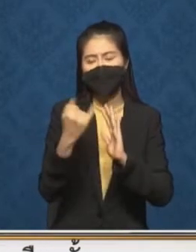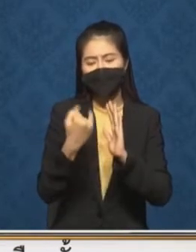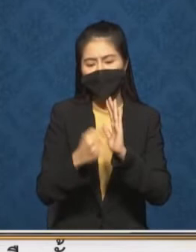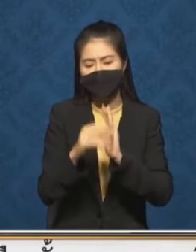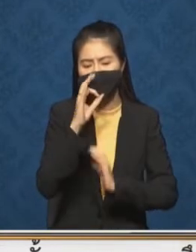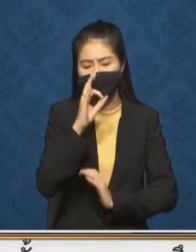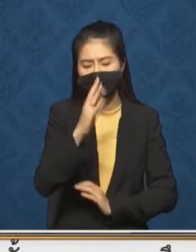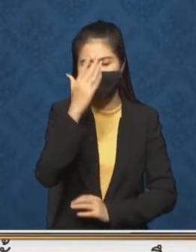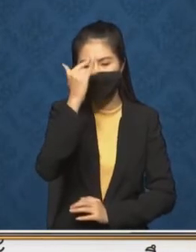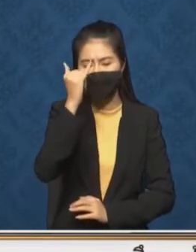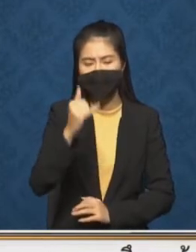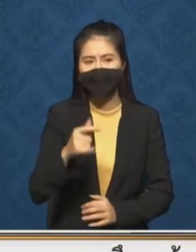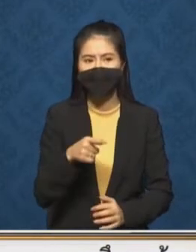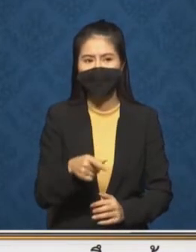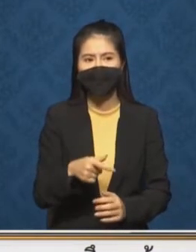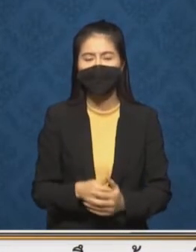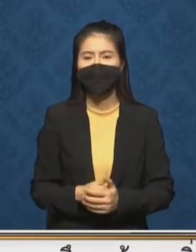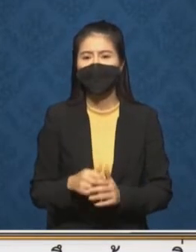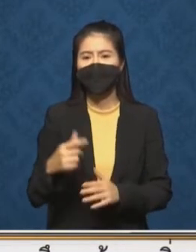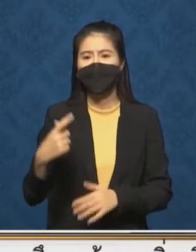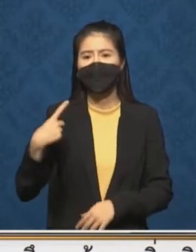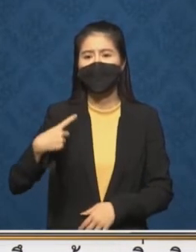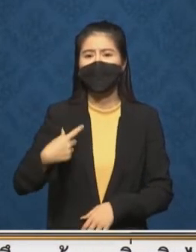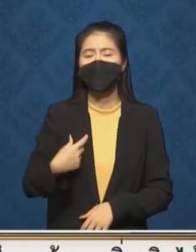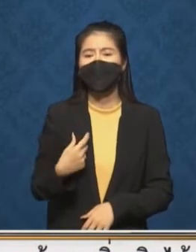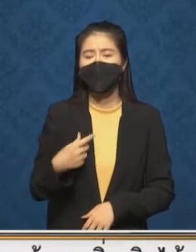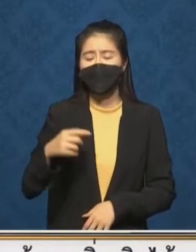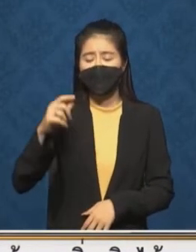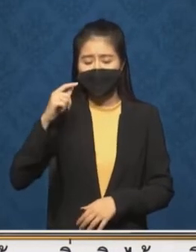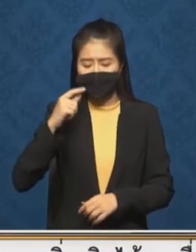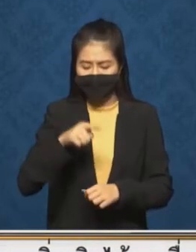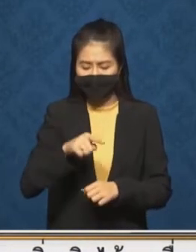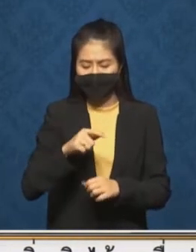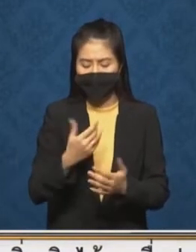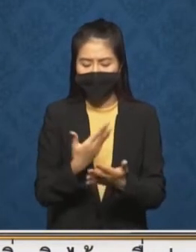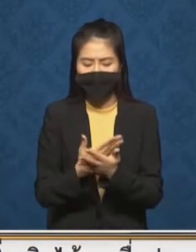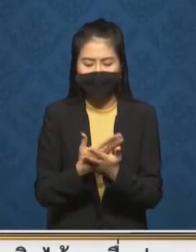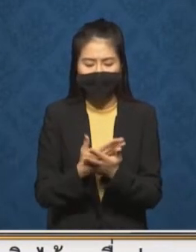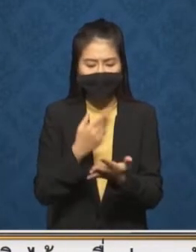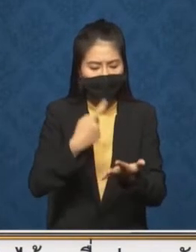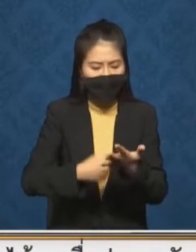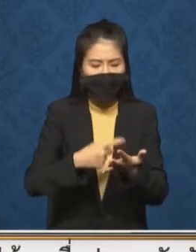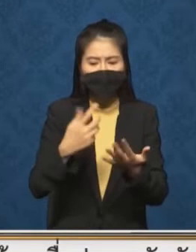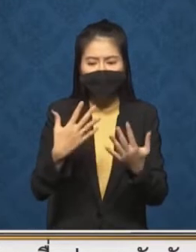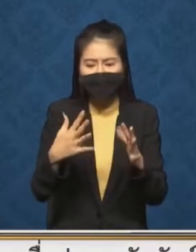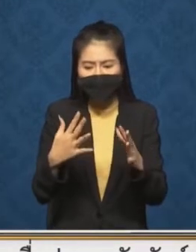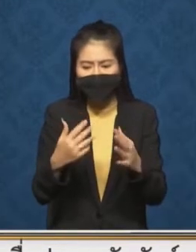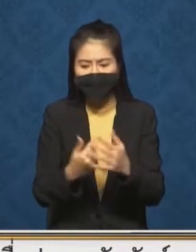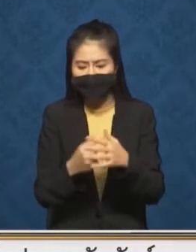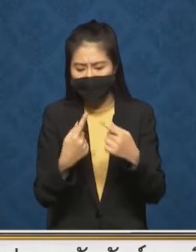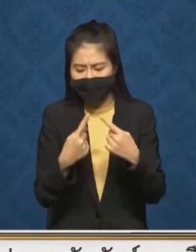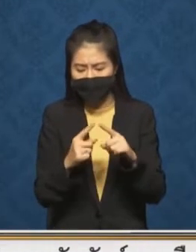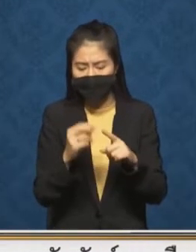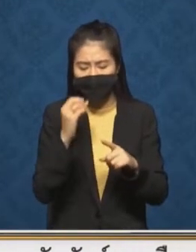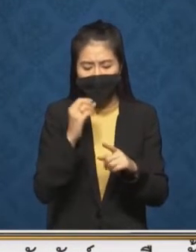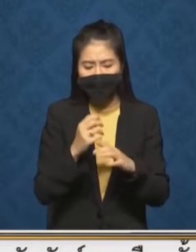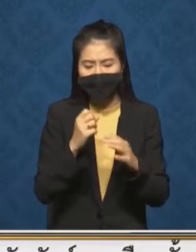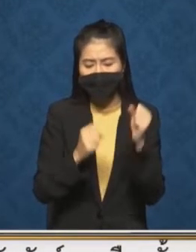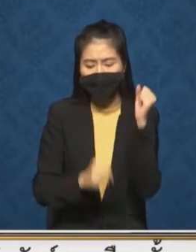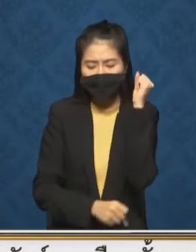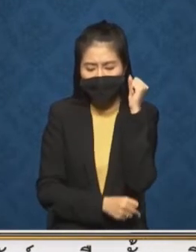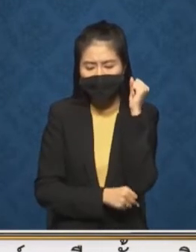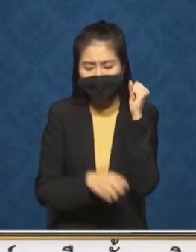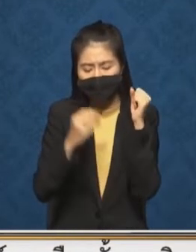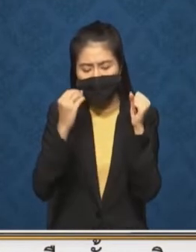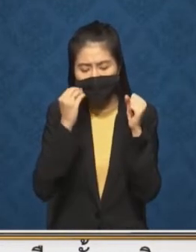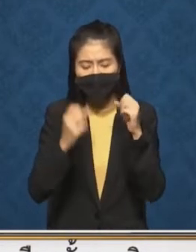ต้องรู้ไหมครั ผู้วภาคษาต้รู้ไหมครับวาเขาไม่มทนายเขาไม่มเงิประกัน เขาถกลาวหาถ้ารู้อยู่แล้ว